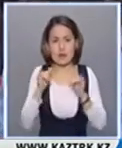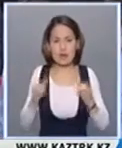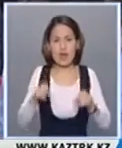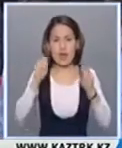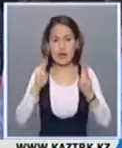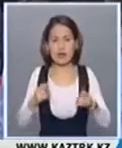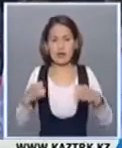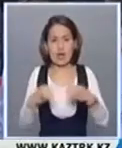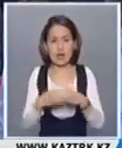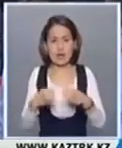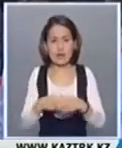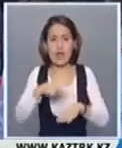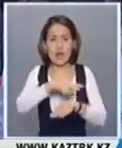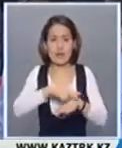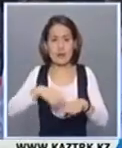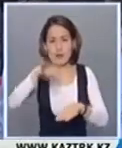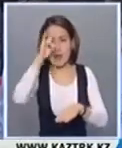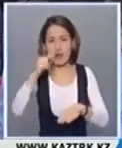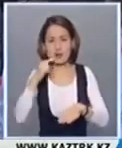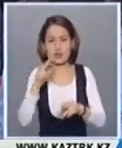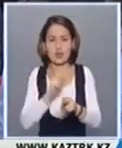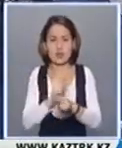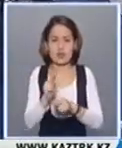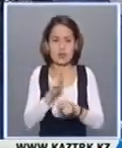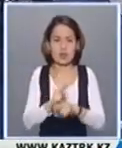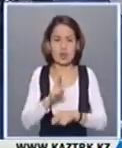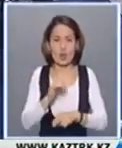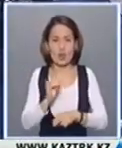мақсатында арнайы департамент құрылып, полицейлерге қазақ тілін үйретуде.